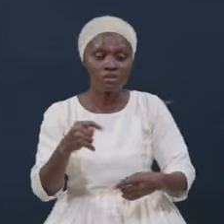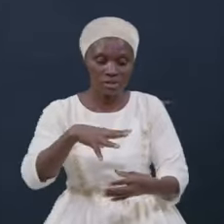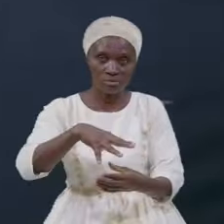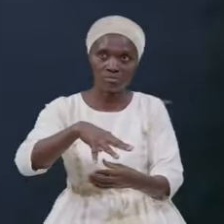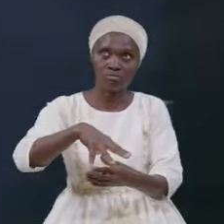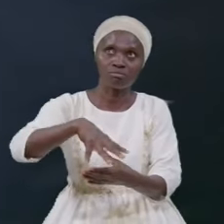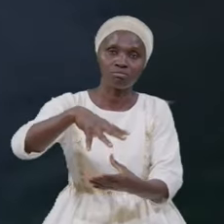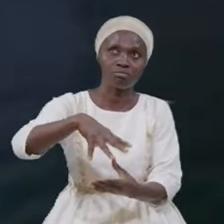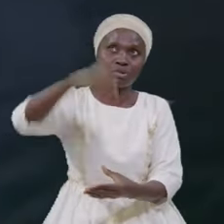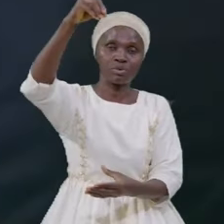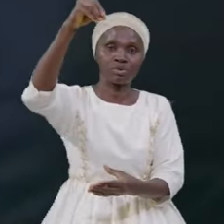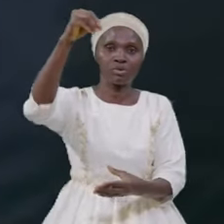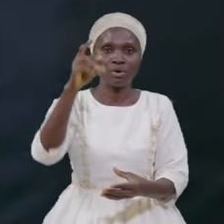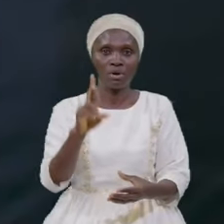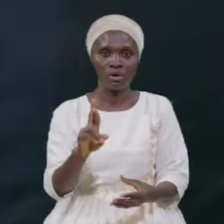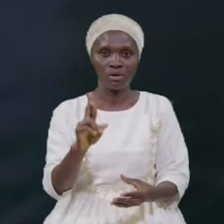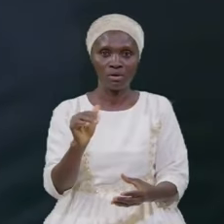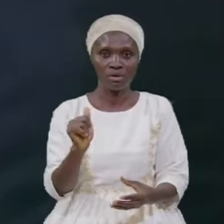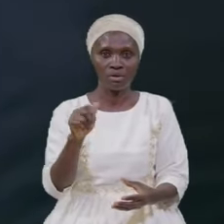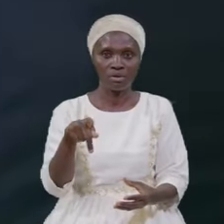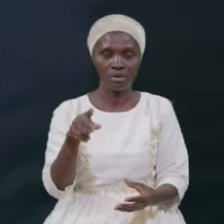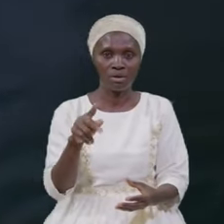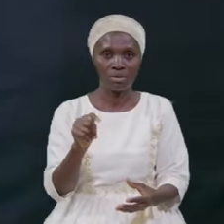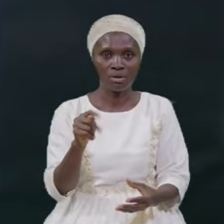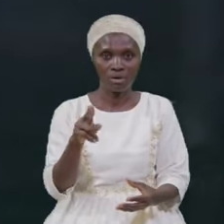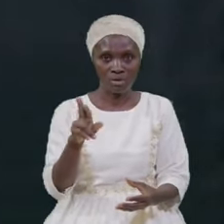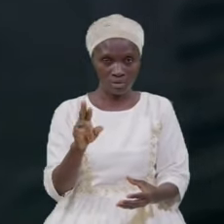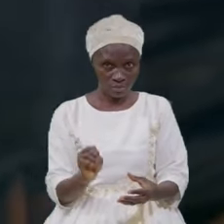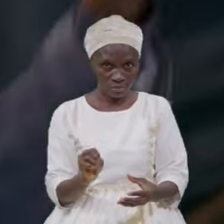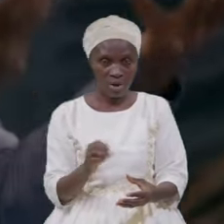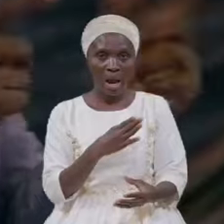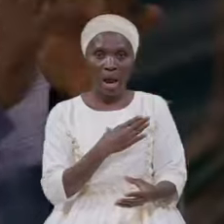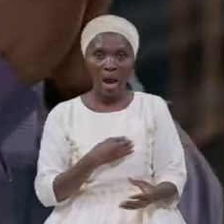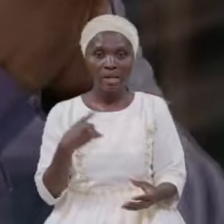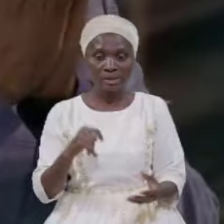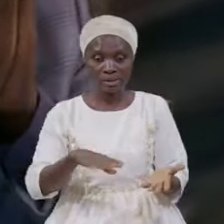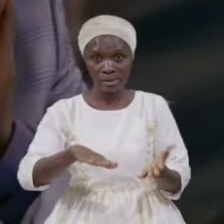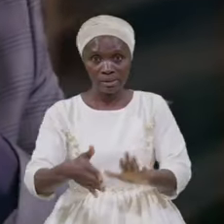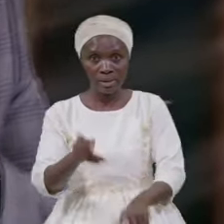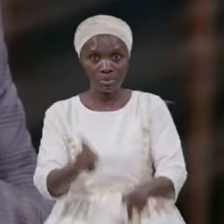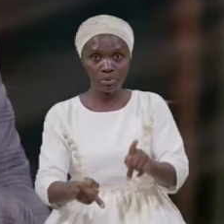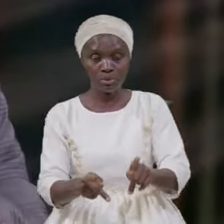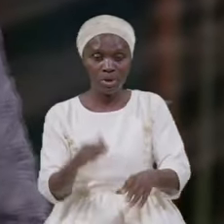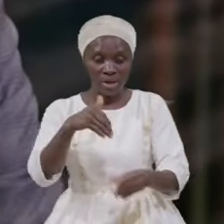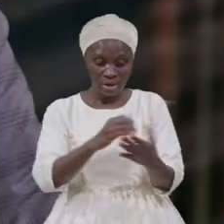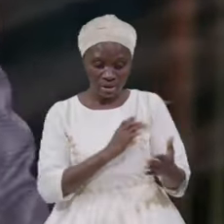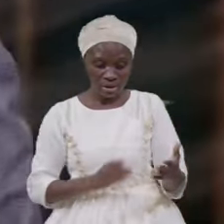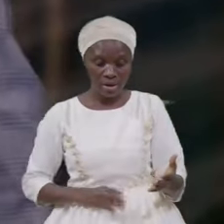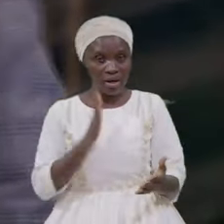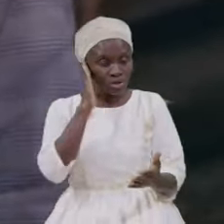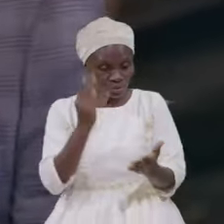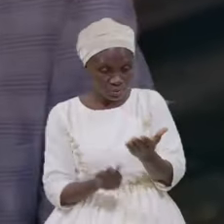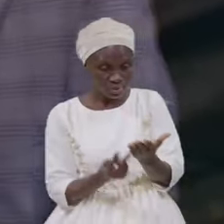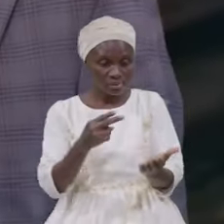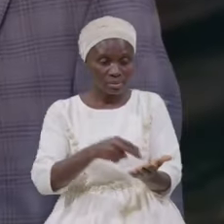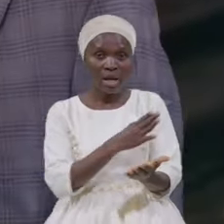et les morts en Christ ressusciteront. Et nous qui serons vivants, nous serons enlevés pour le rencontrer. Nous